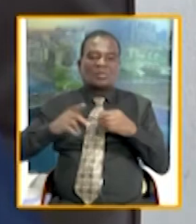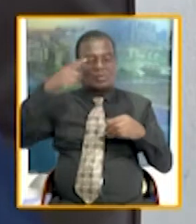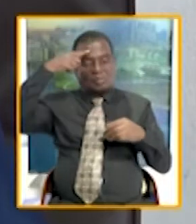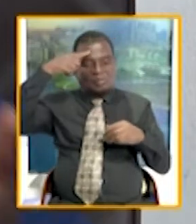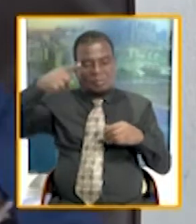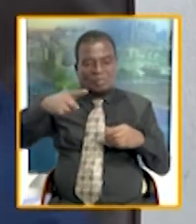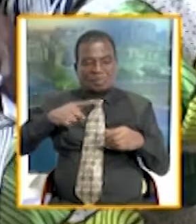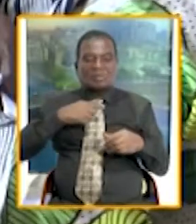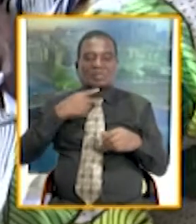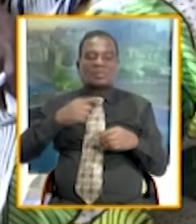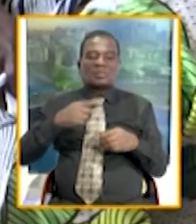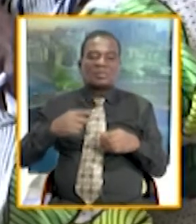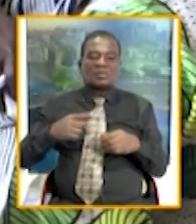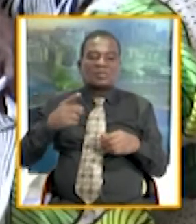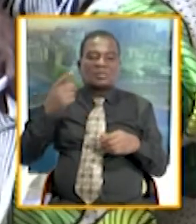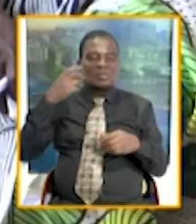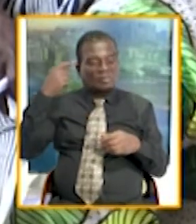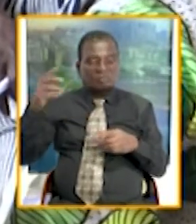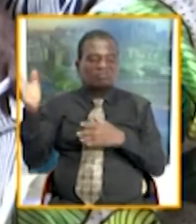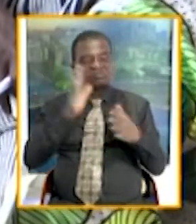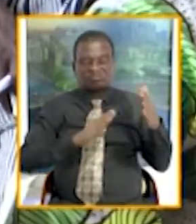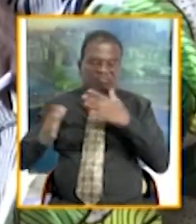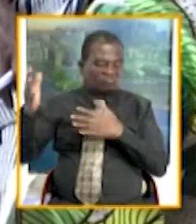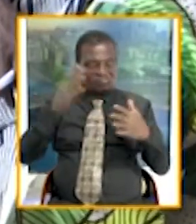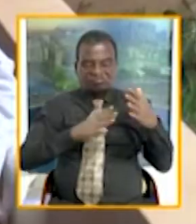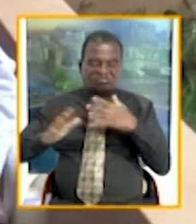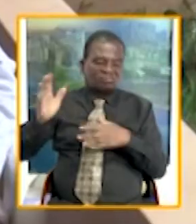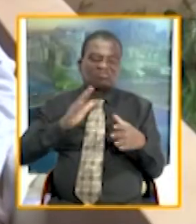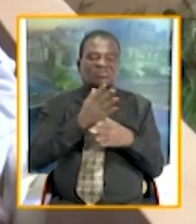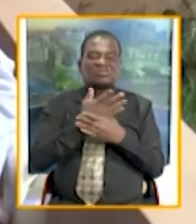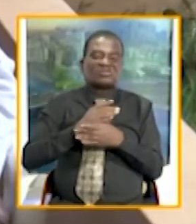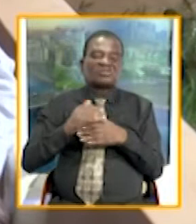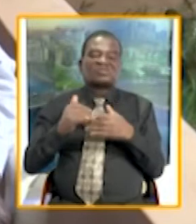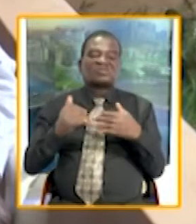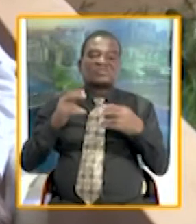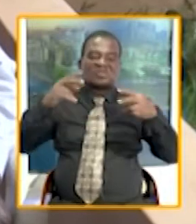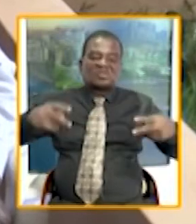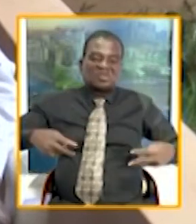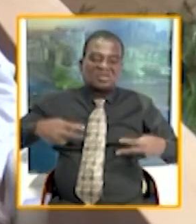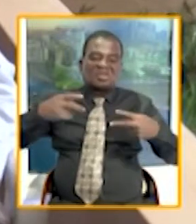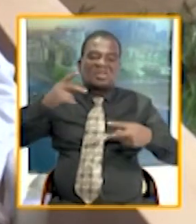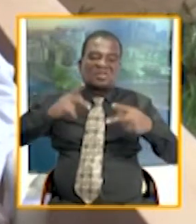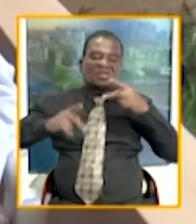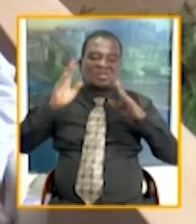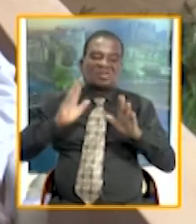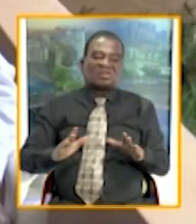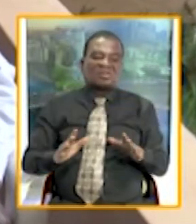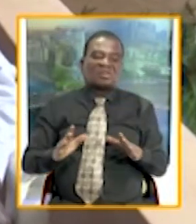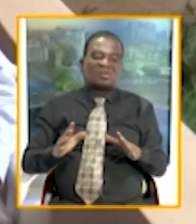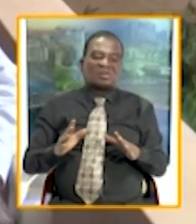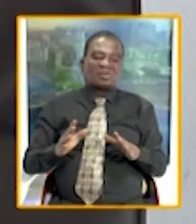rappelé les récents troubles dont les stigmates intercommunautaires et autres affrontements continuent de marquer les populations. Je